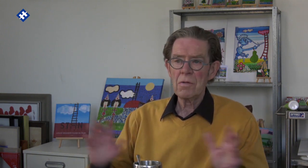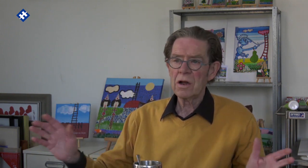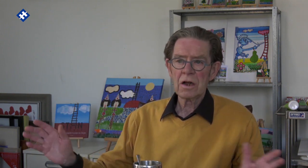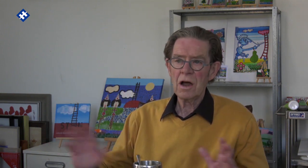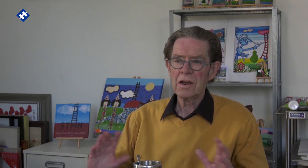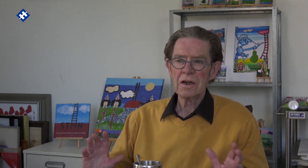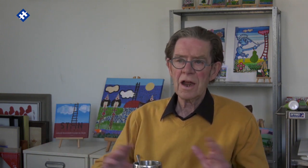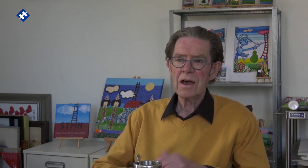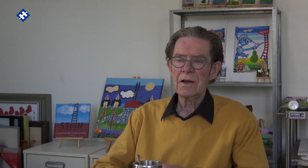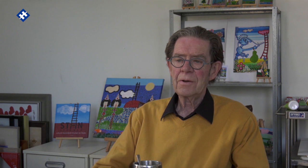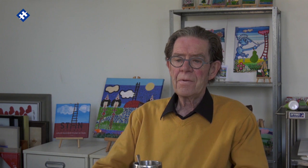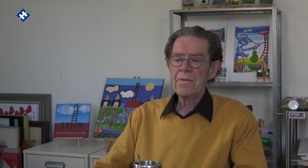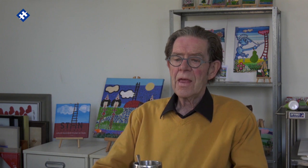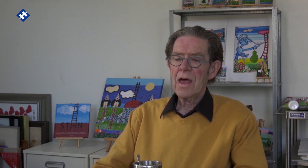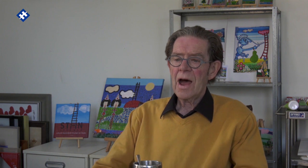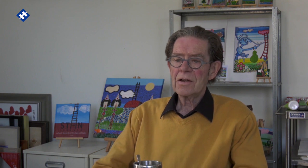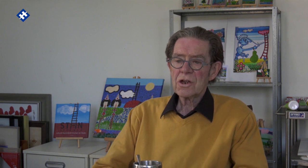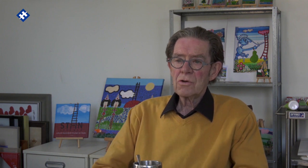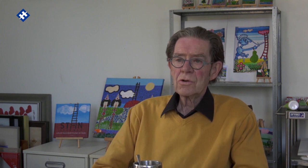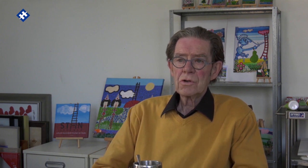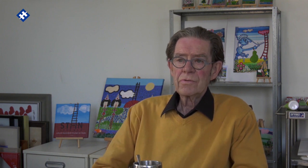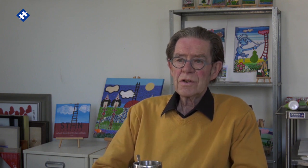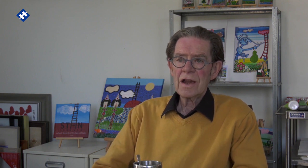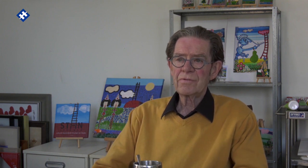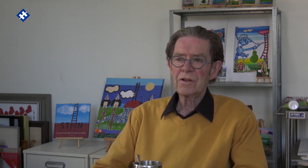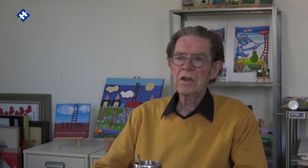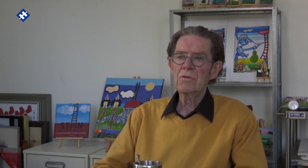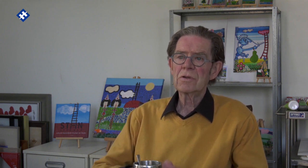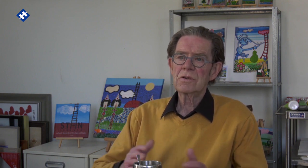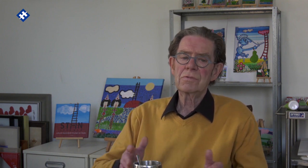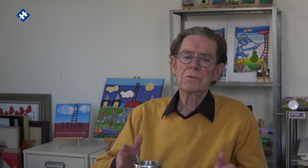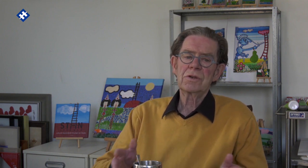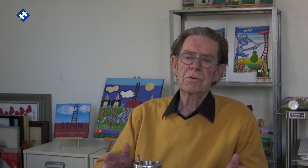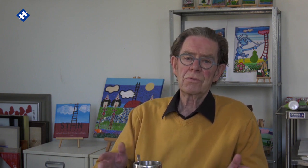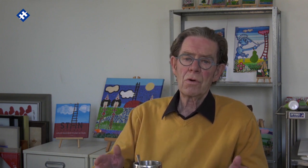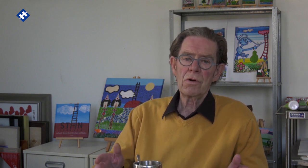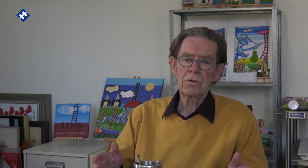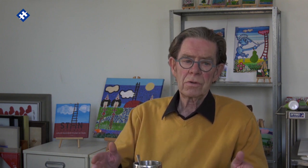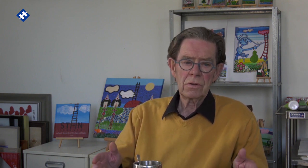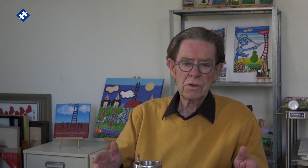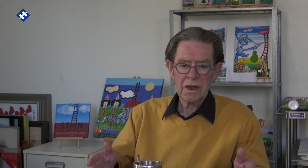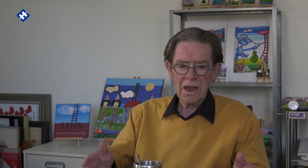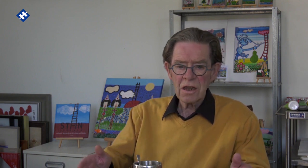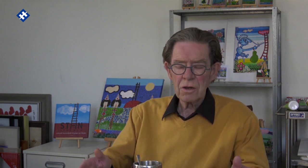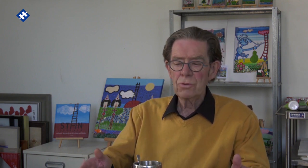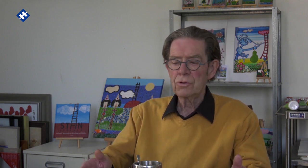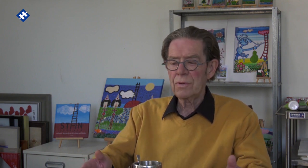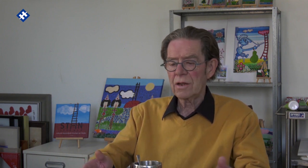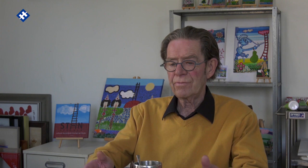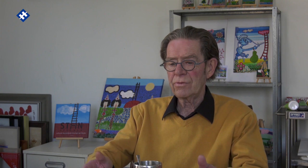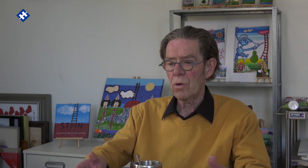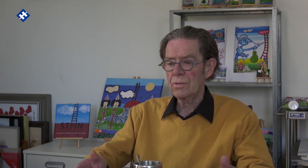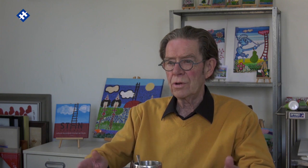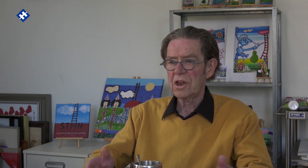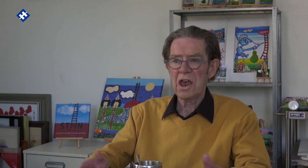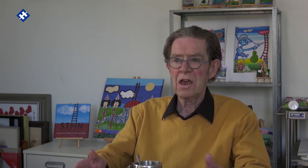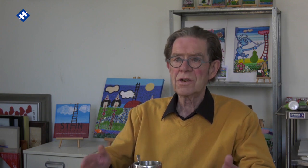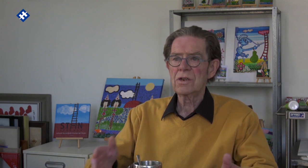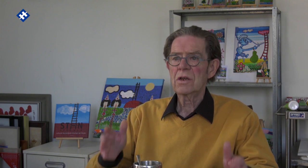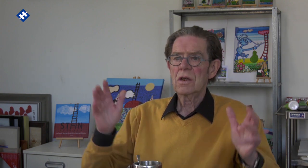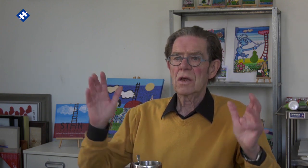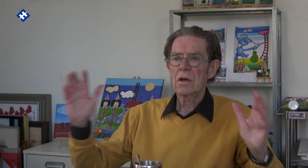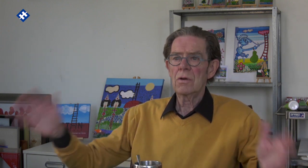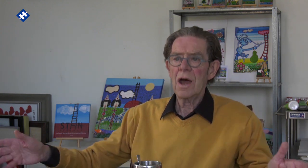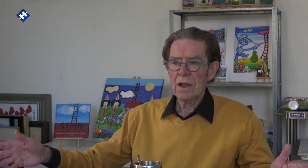inzetten, allemaal kant en klaar. En de zigeuners hoefden zelf niet erin, want ze gingen gebruikt werden op een